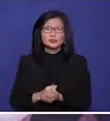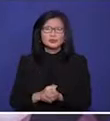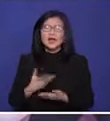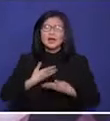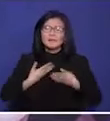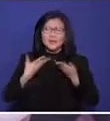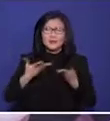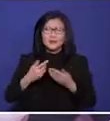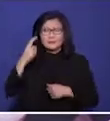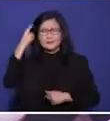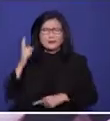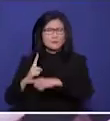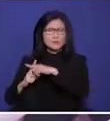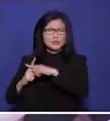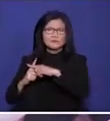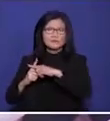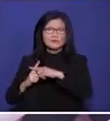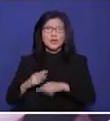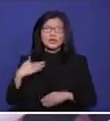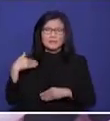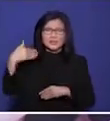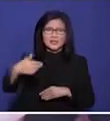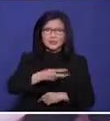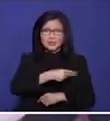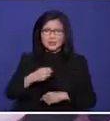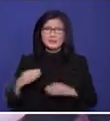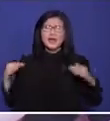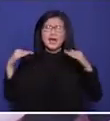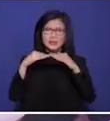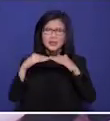optimisme dan masa depan Indonesia yang berkeadilan.